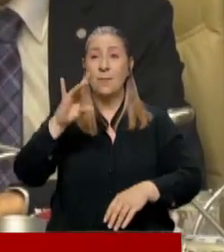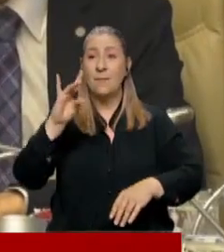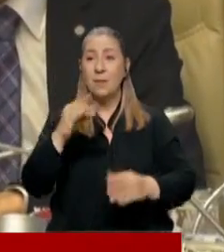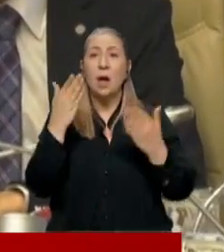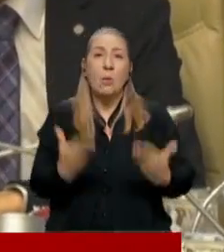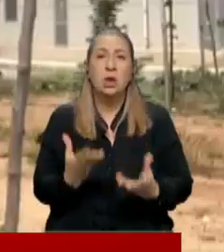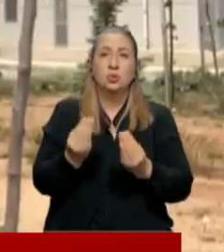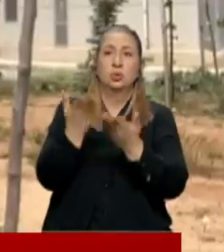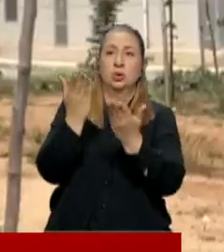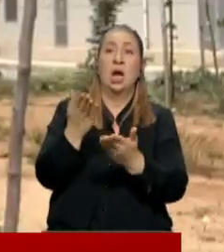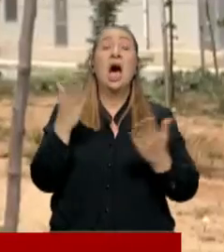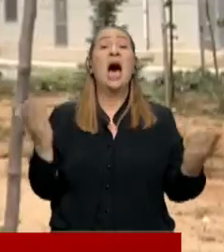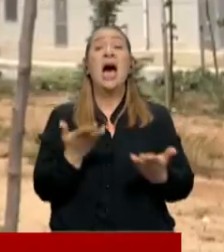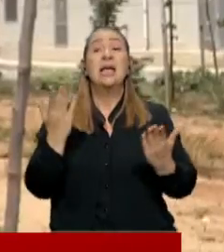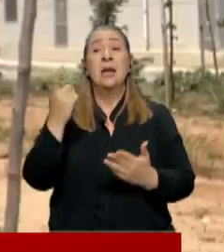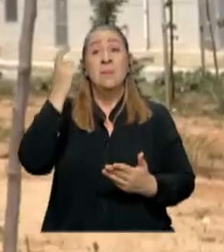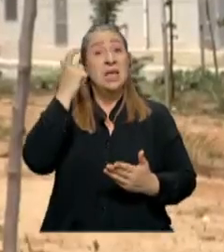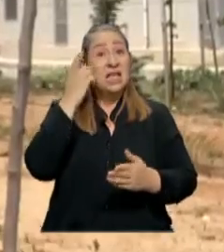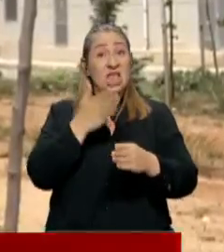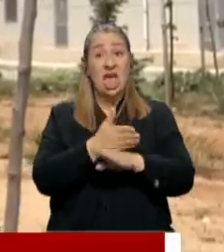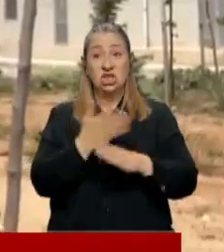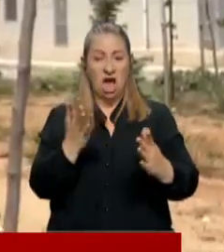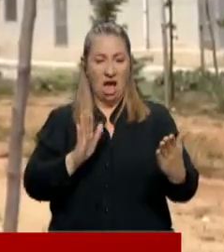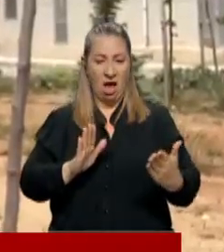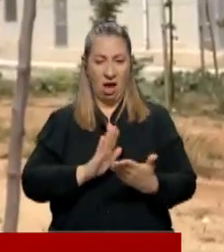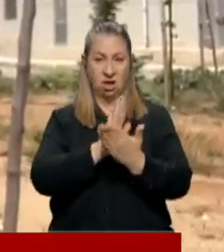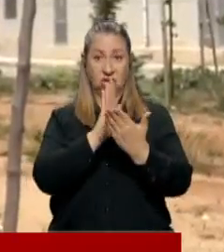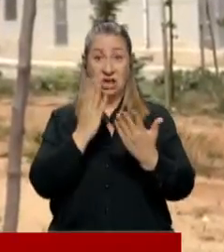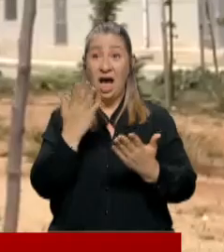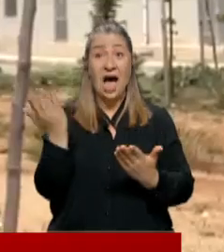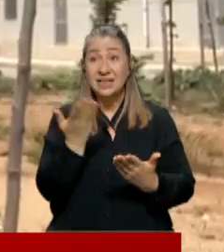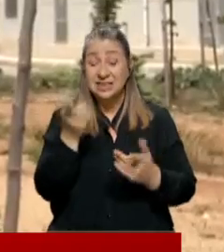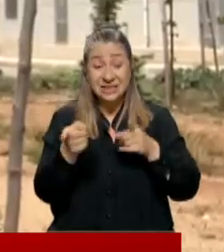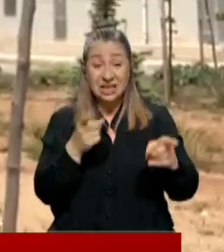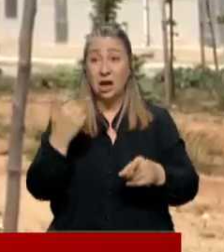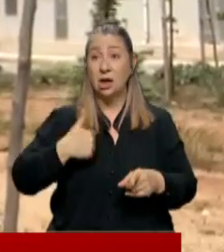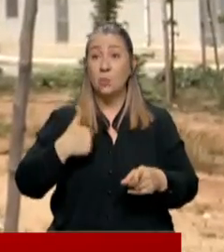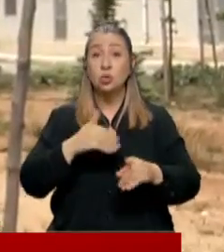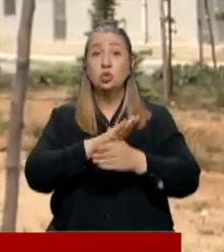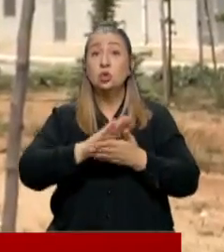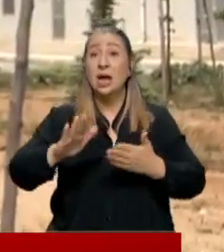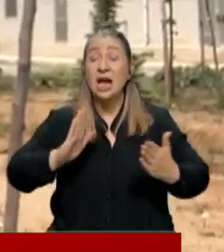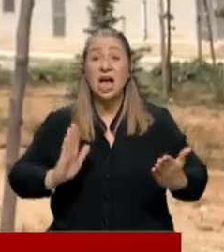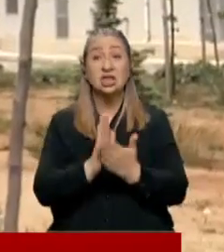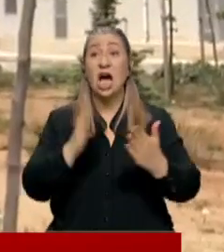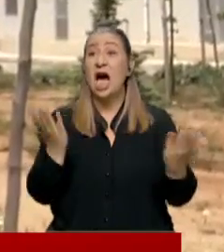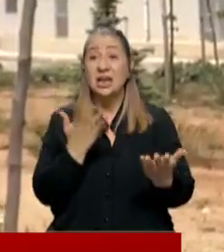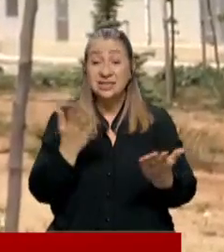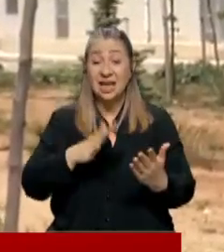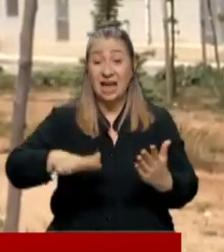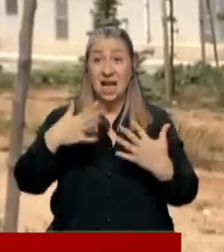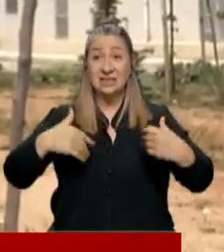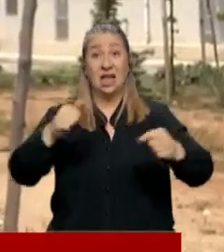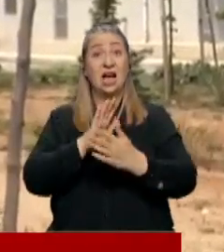oylarıyla kabul edildi. Hangi bilgi gerçeğe aykırı, hangisi kamu düzenine aykırı, hangisi genel